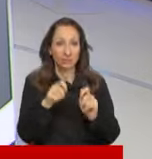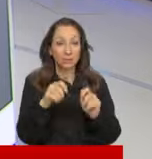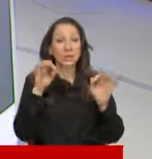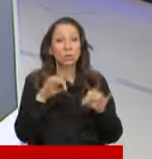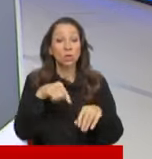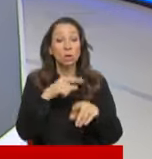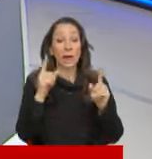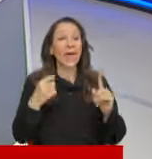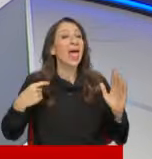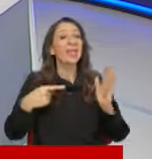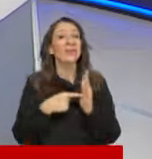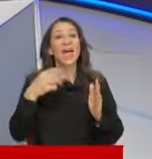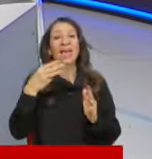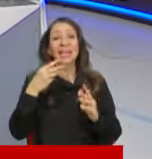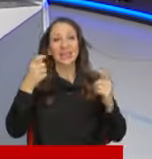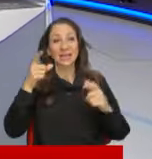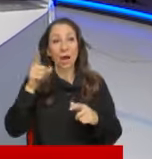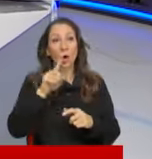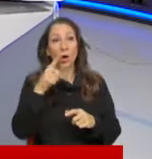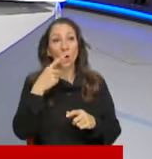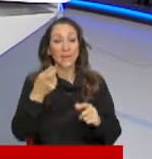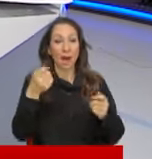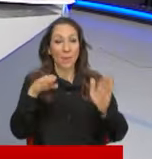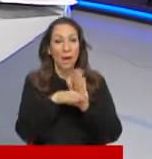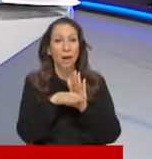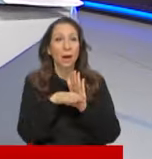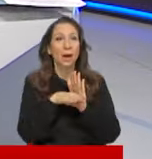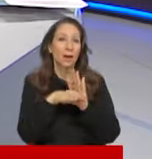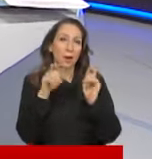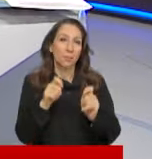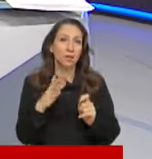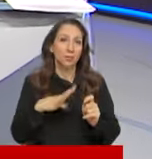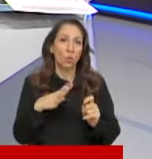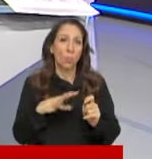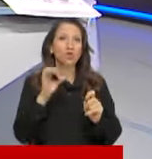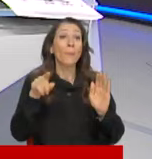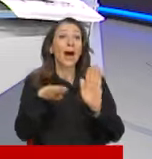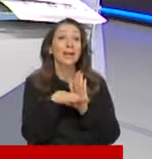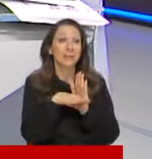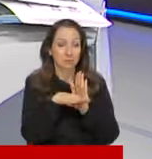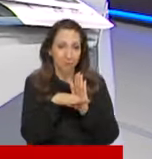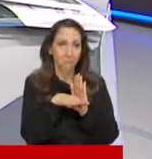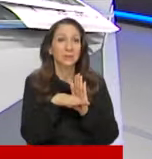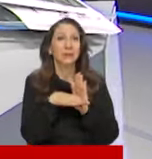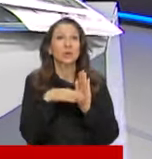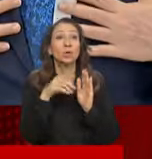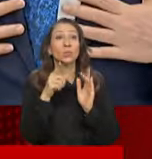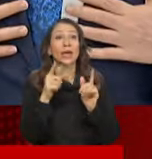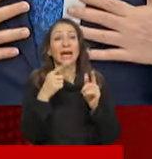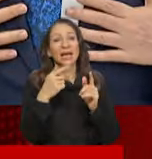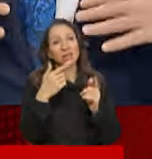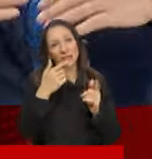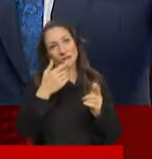şimdi bu dönemdeki hedefim Esenlerde 10.000 araçlık otopark yapmak 10.000 araçlık Evet 10.000 araçlık otopark y Çünkü artık buna